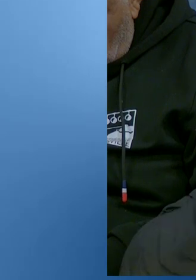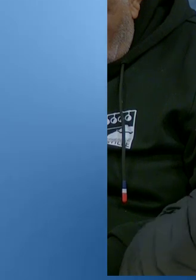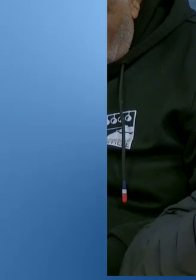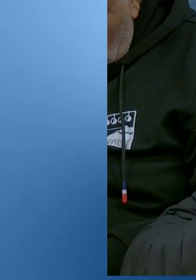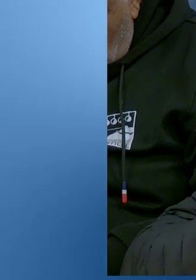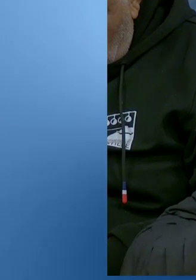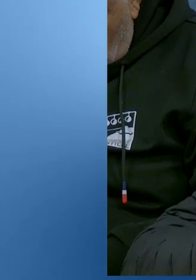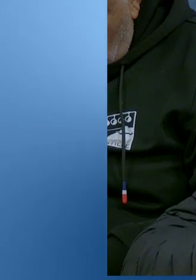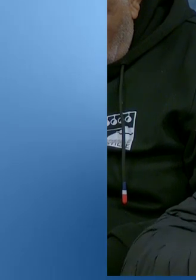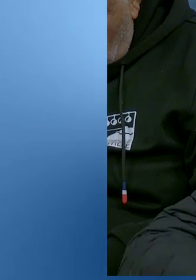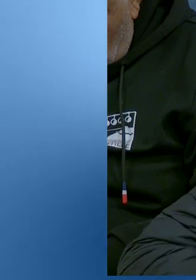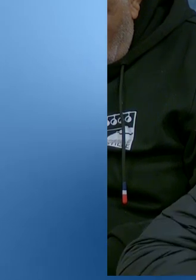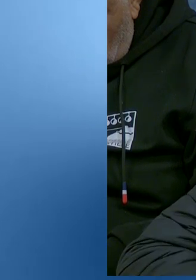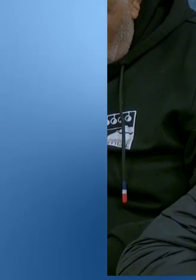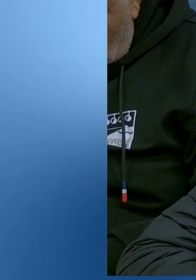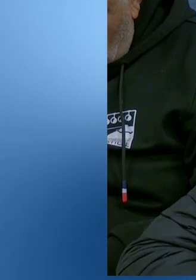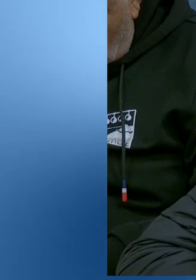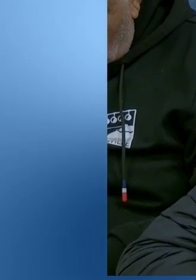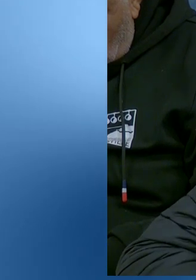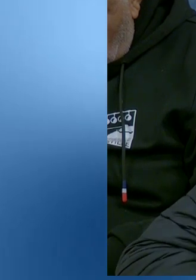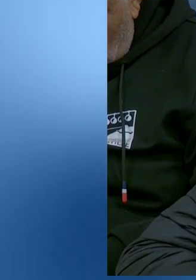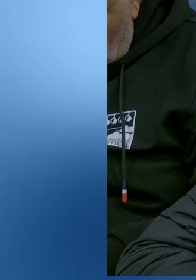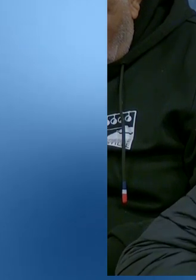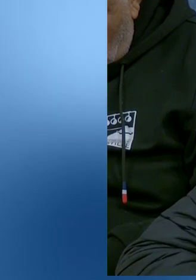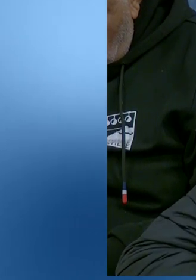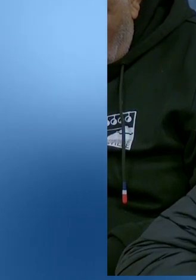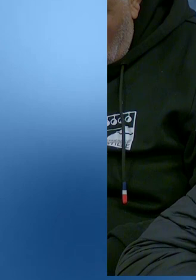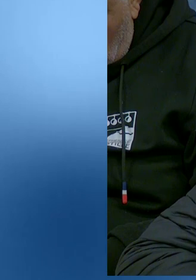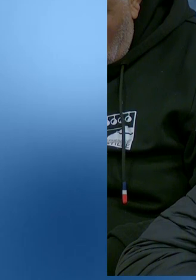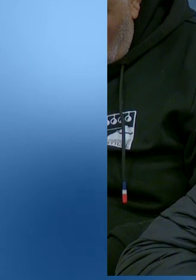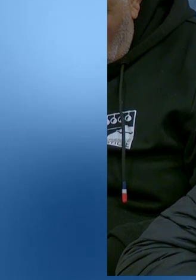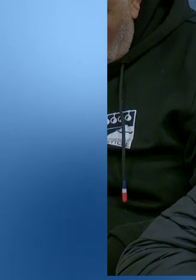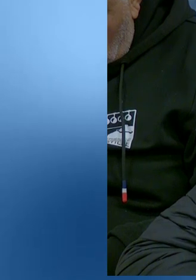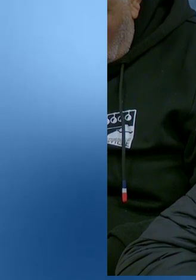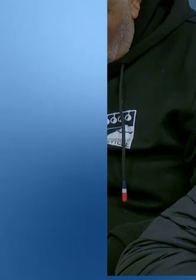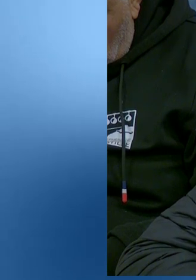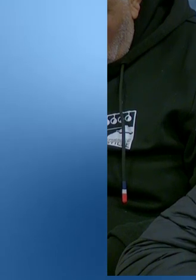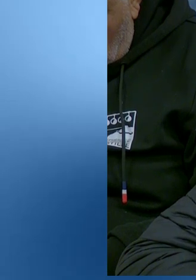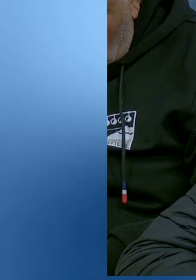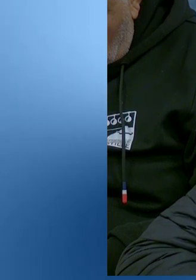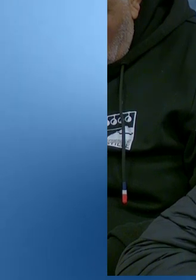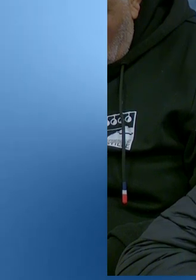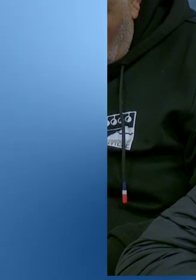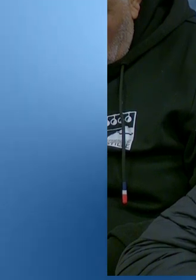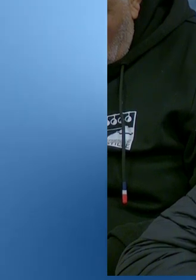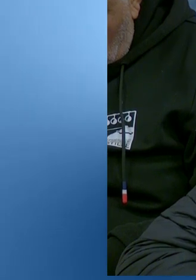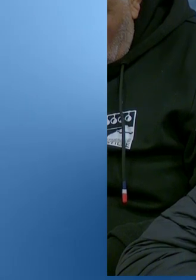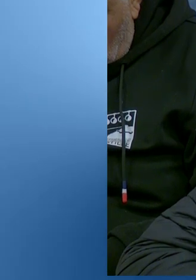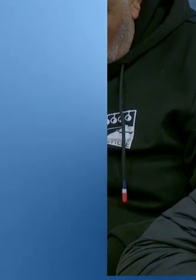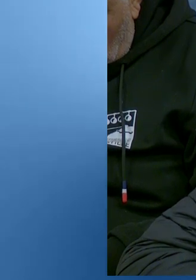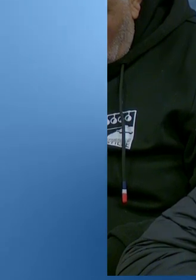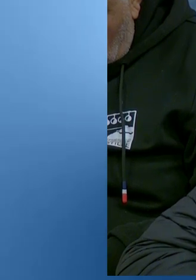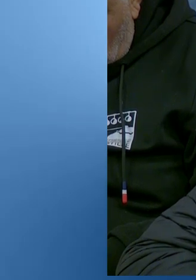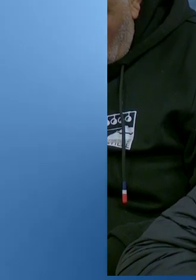parce qu'elle est touchée et parce que sa situation financière aussi en prend un un coup et voilà donc on vous simplement c'est d'écouter cette personne c'est de